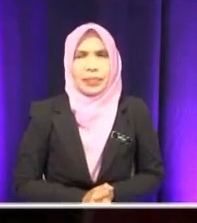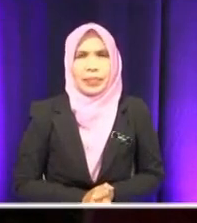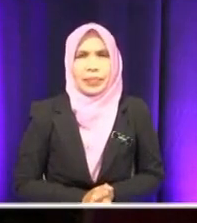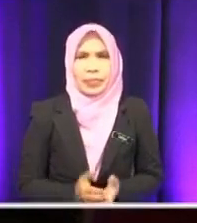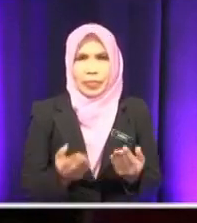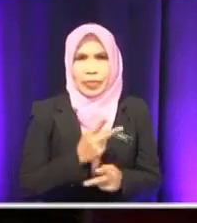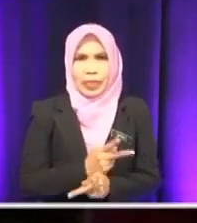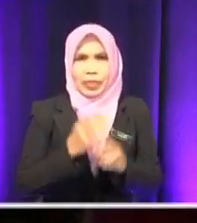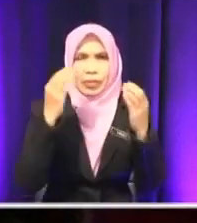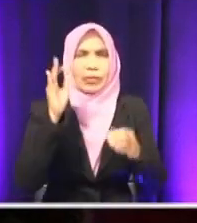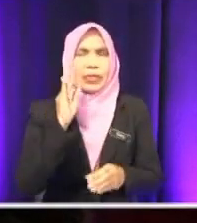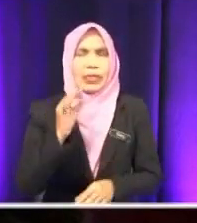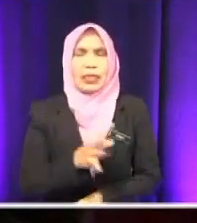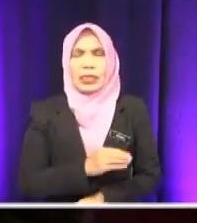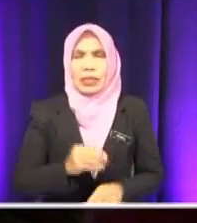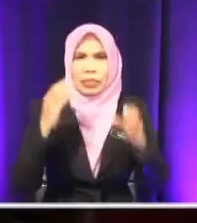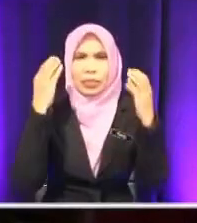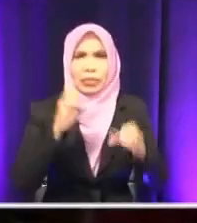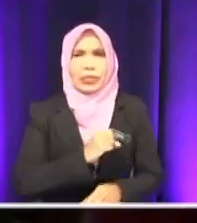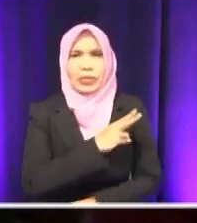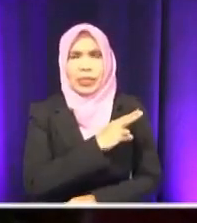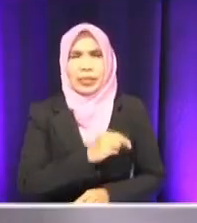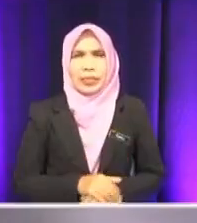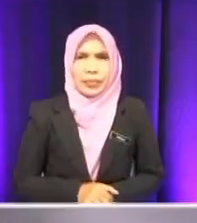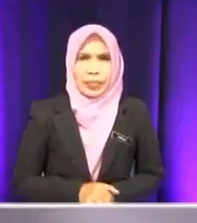kasih kepada kita tentang